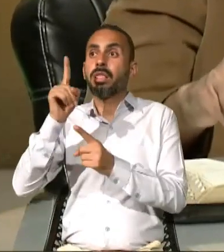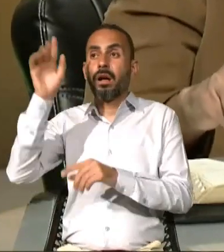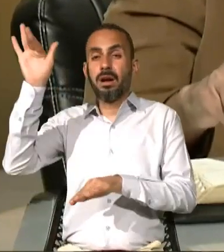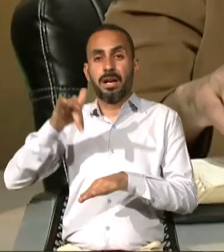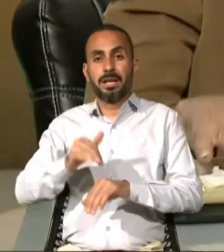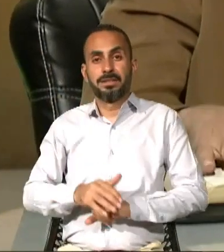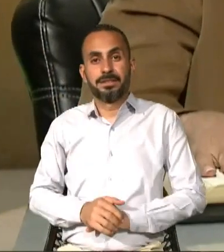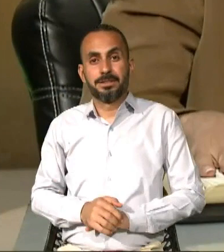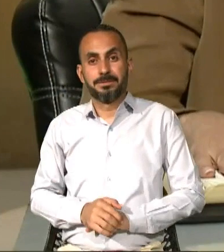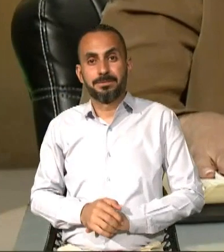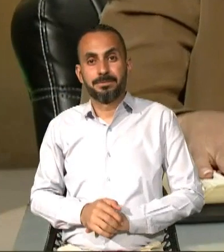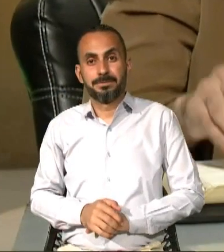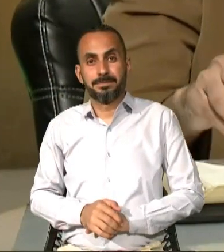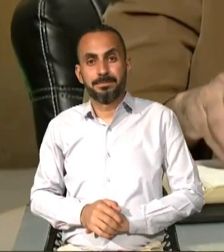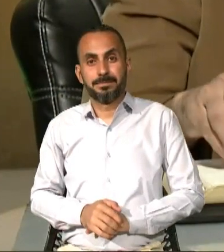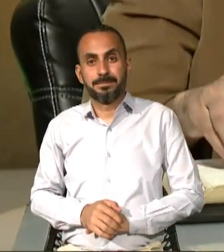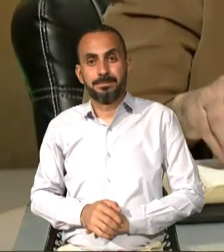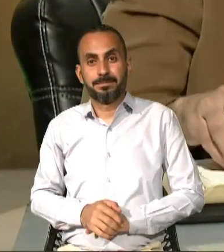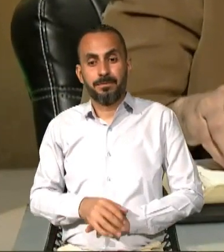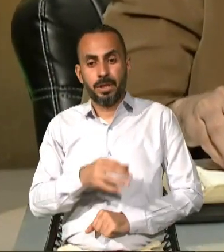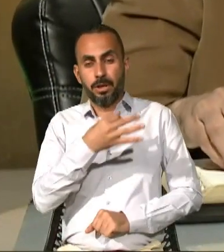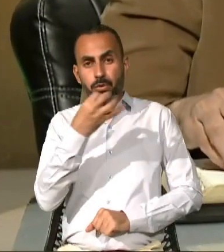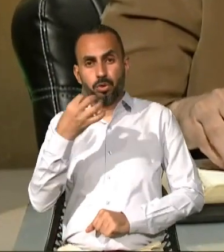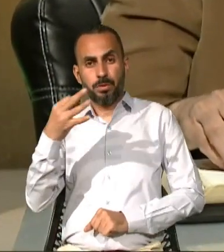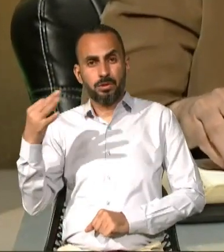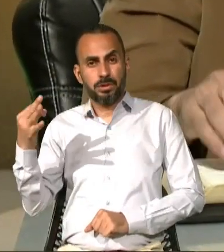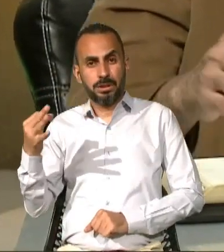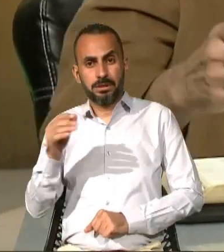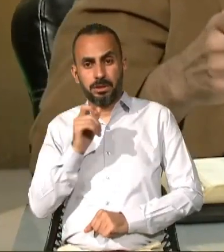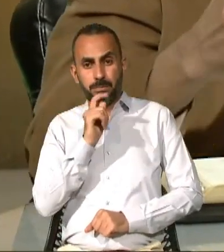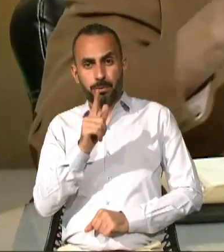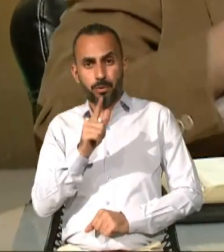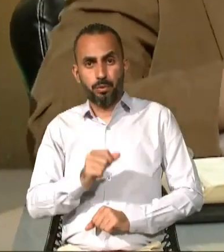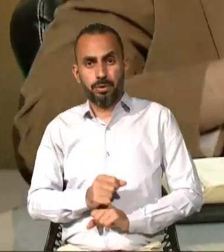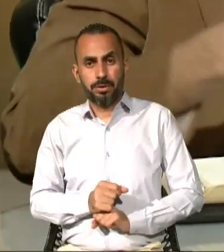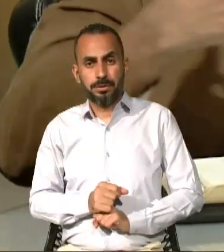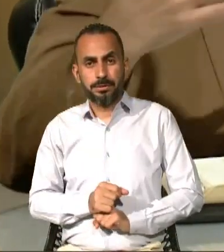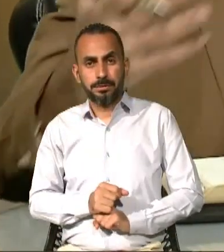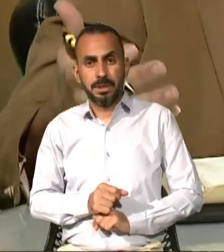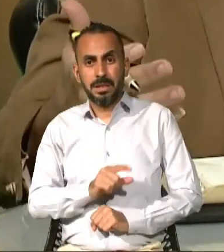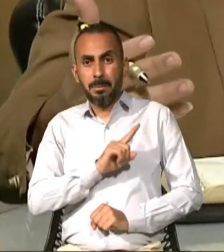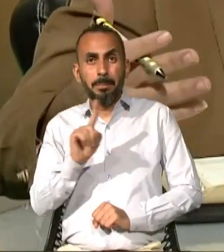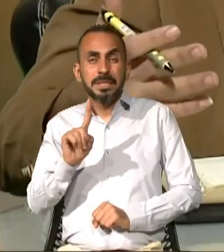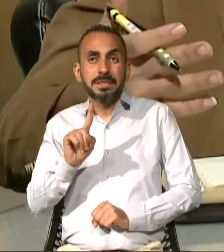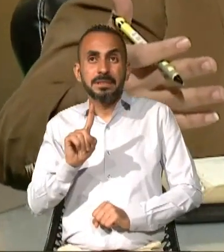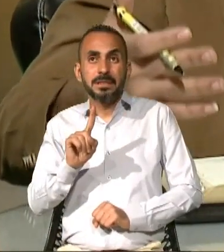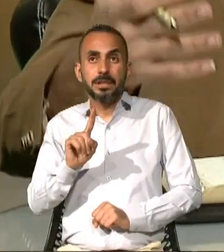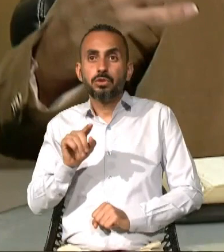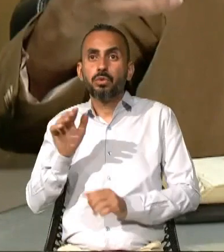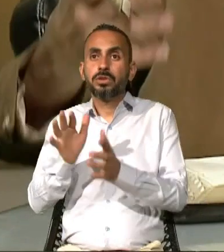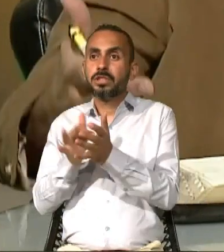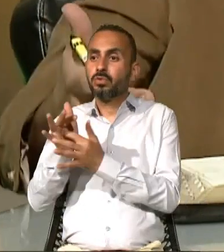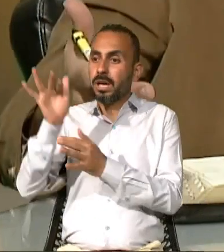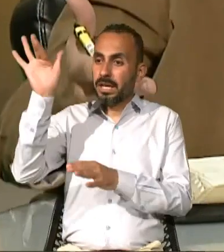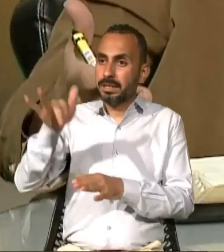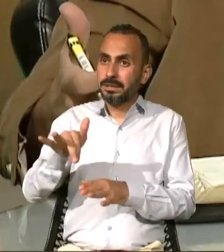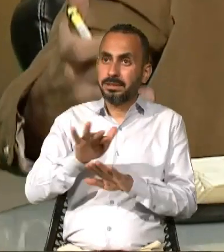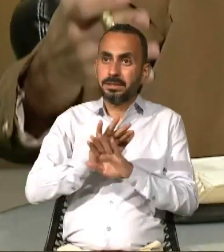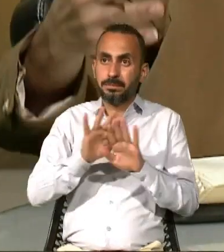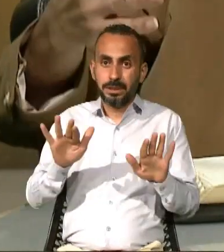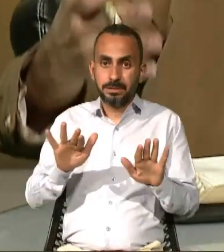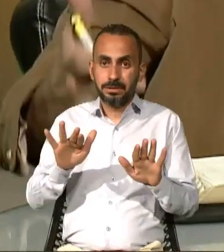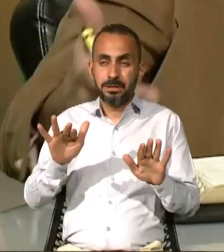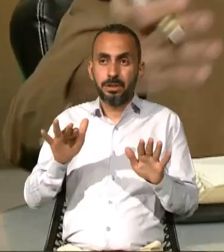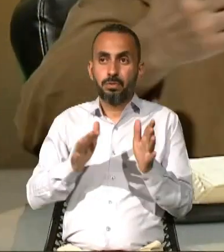نبوات في العهد القديم ال 333 نبوة دول بيتكلموا عن مش بس مجيء الرب الأول اللي فيه جاء ربنا يسوع